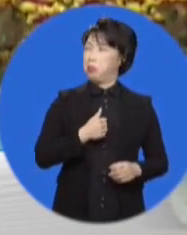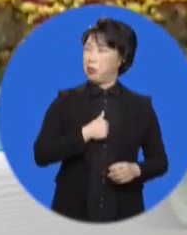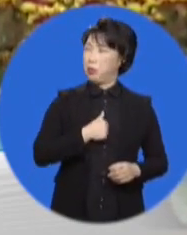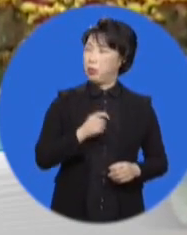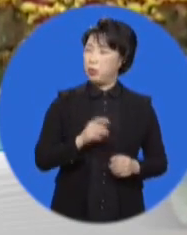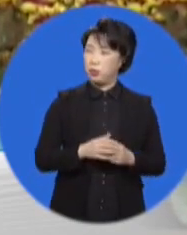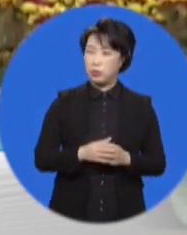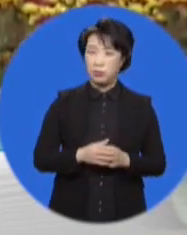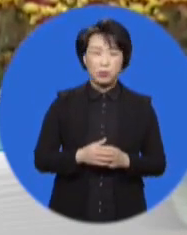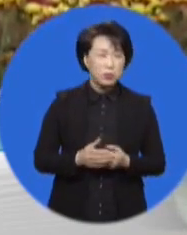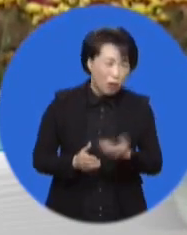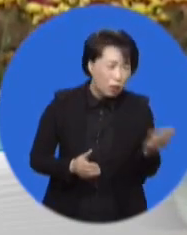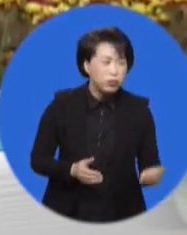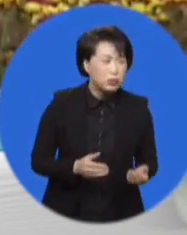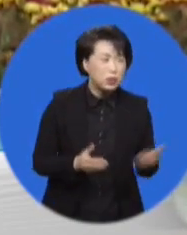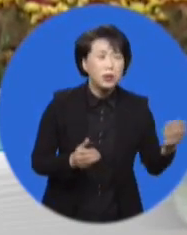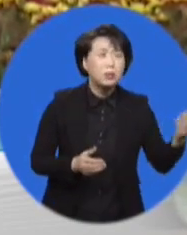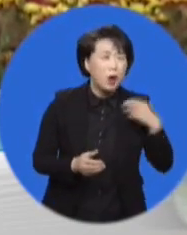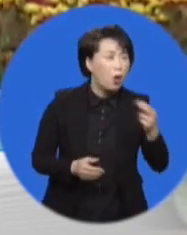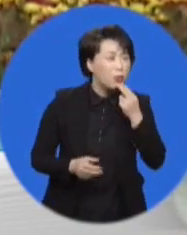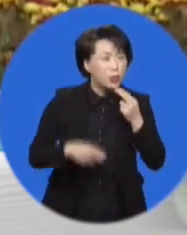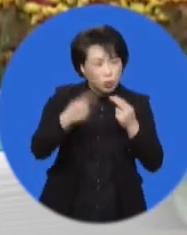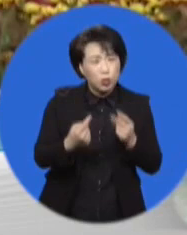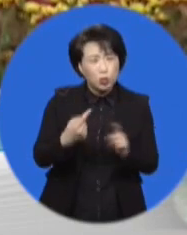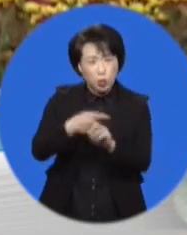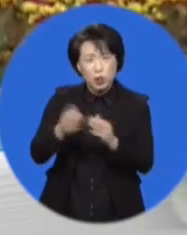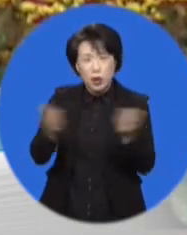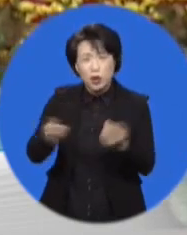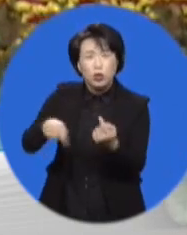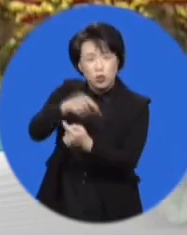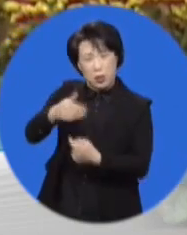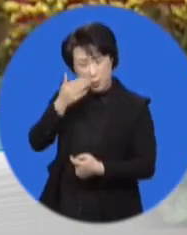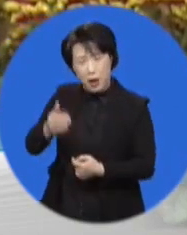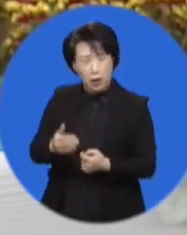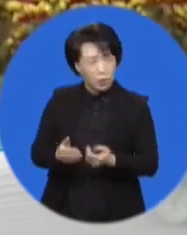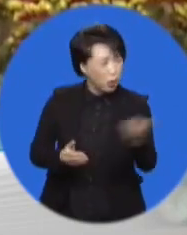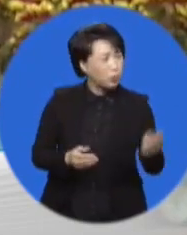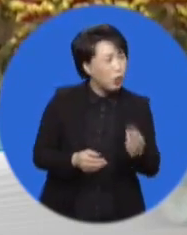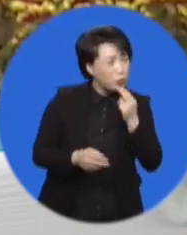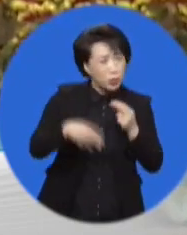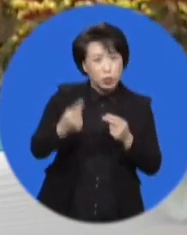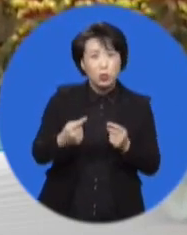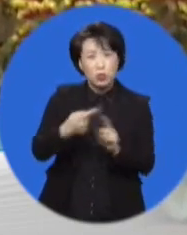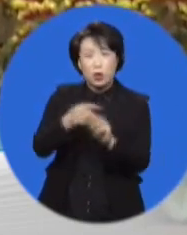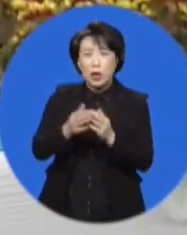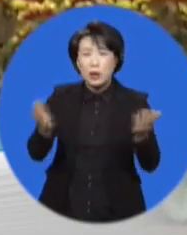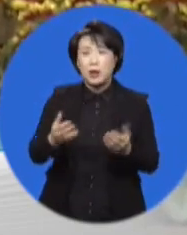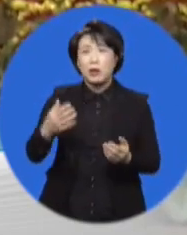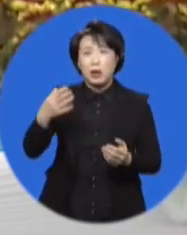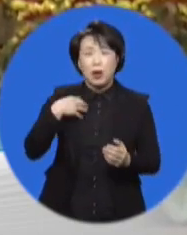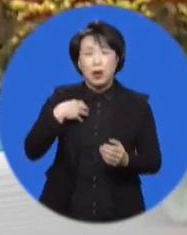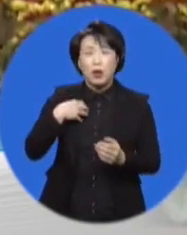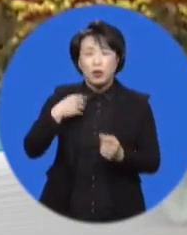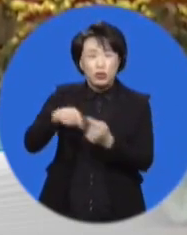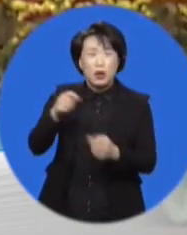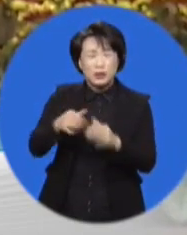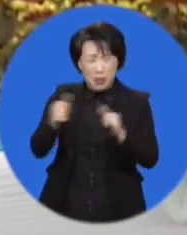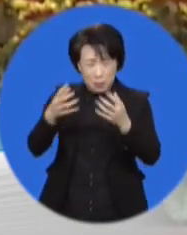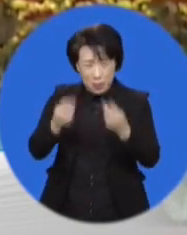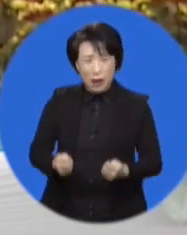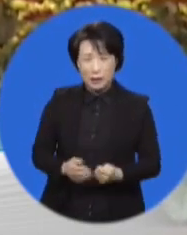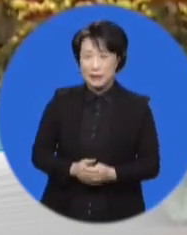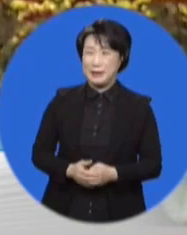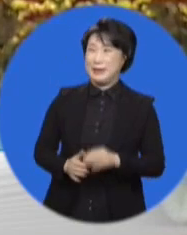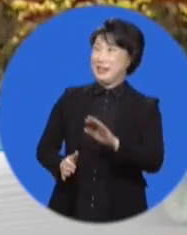없어도 교회 잘 가. 자기 없어도 털 바람 많아. 많아. 응? 뭐 나는